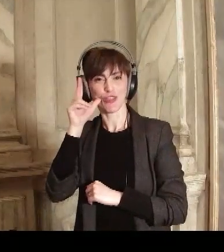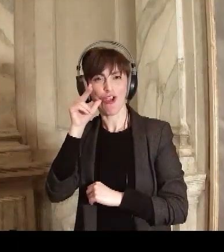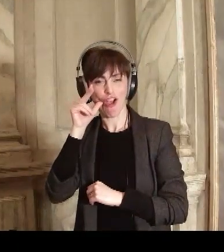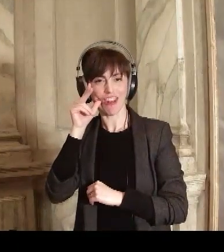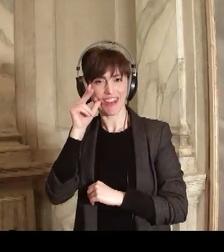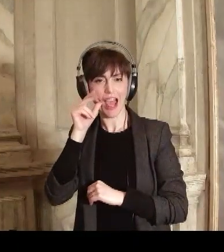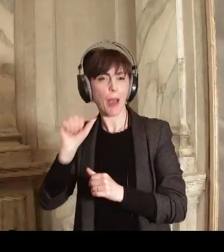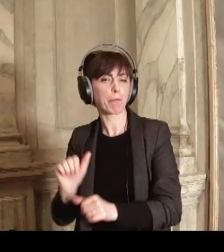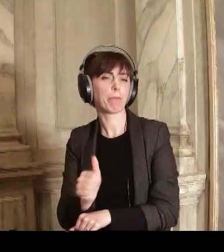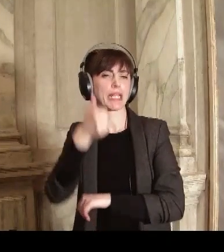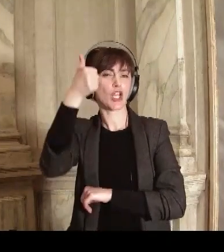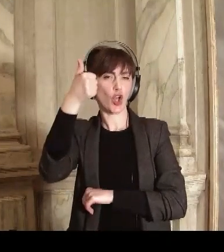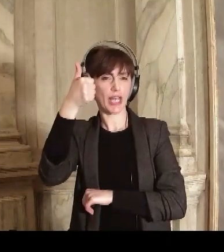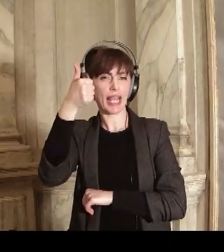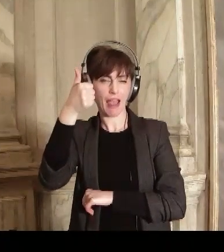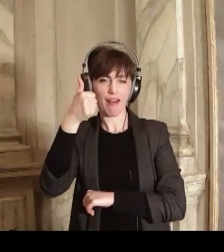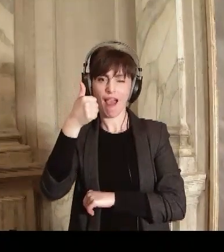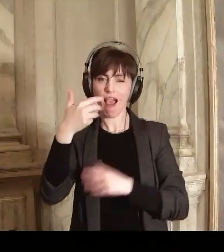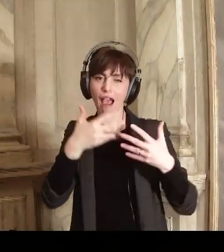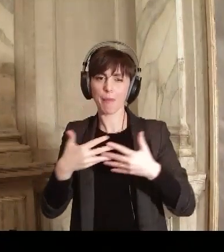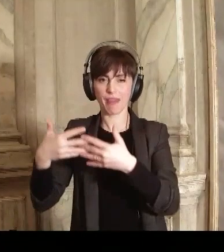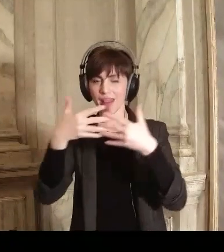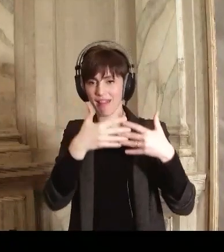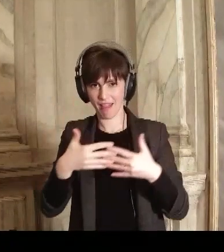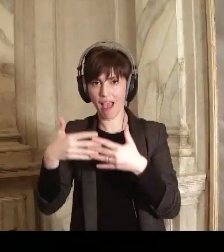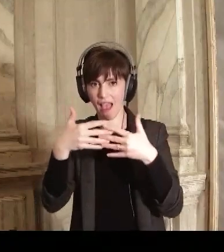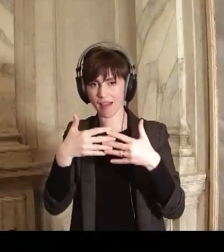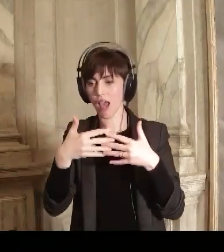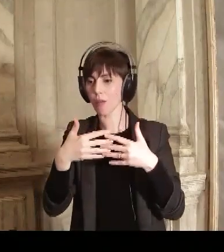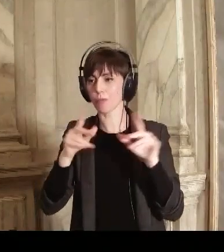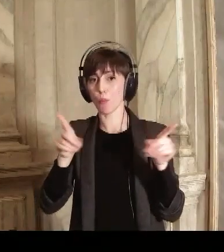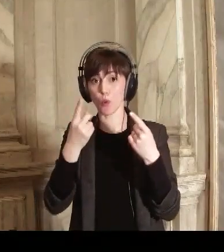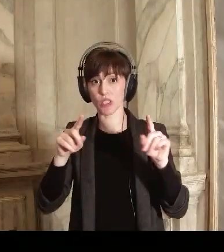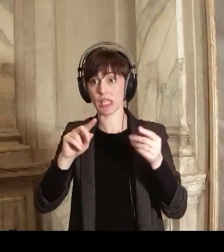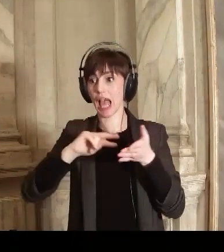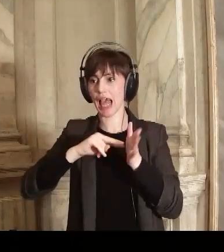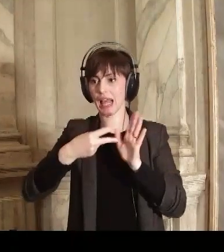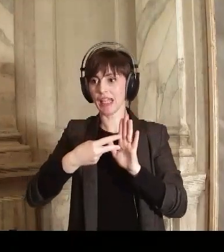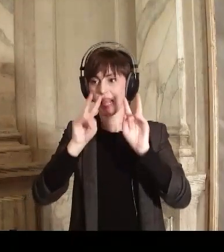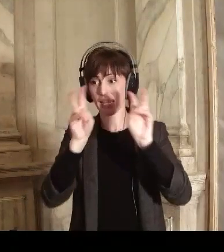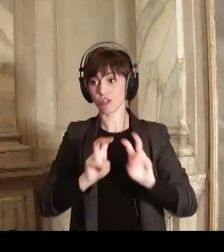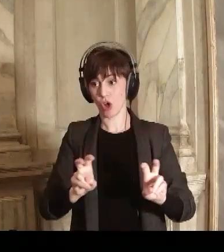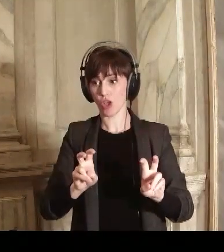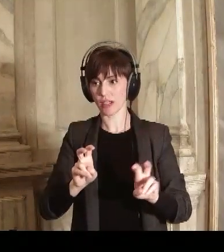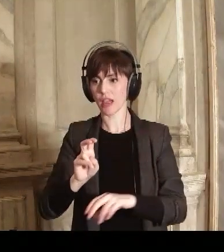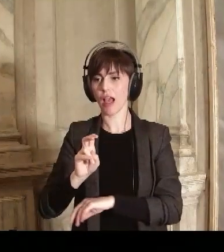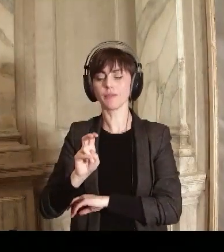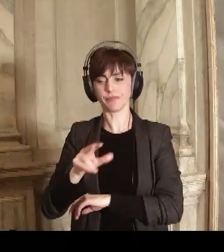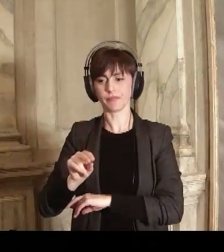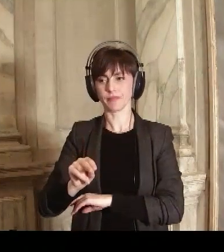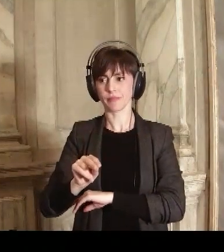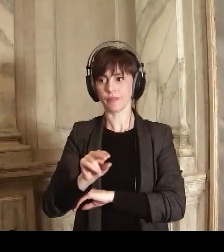Marianne Amaci. E questo lavoro è basato sui suoni ottotonici, che